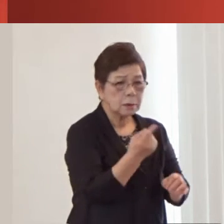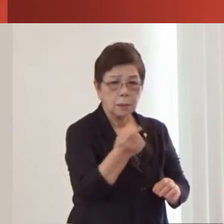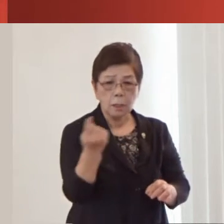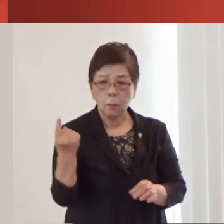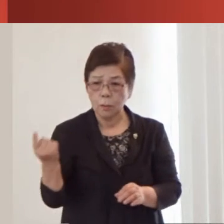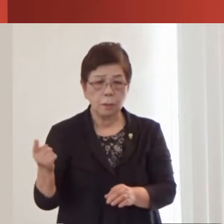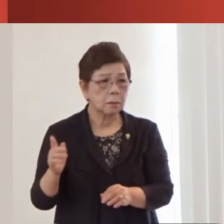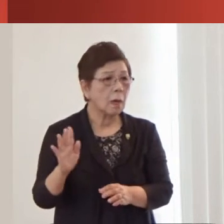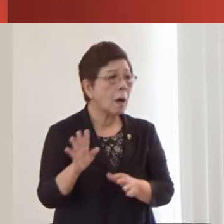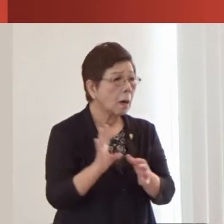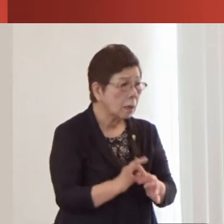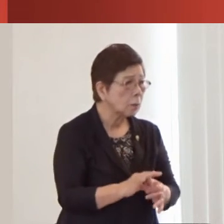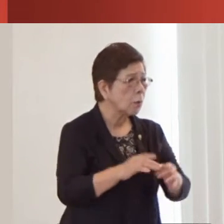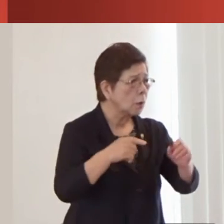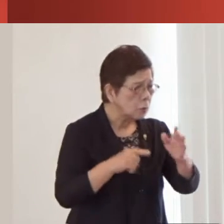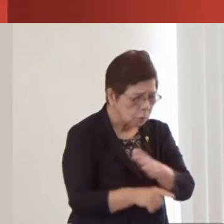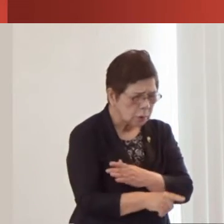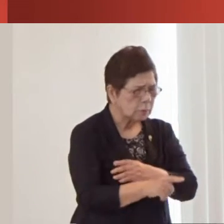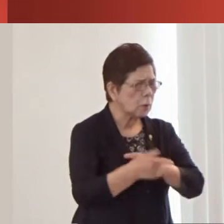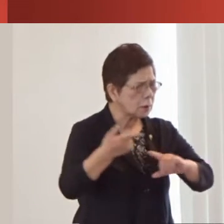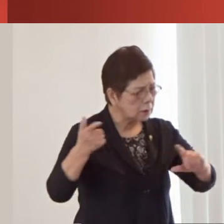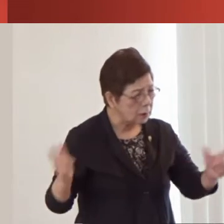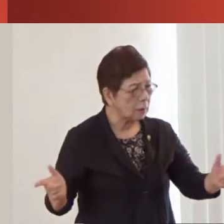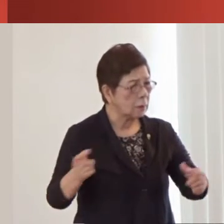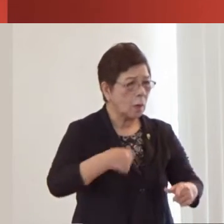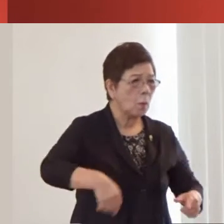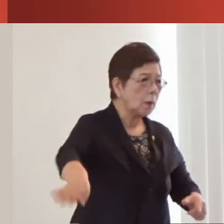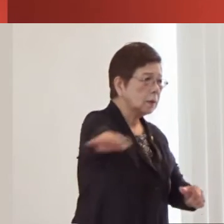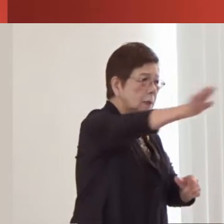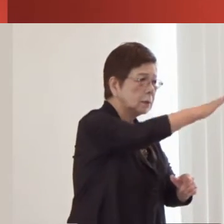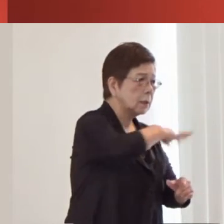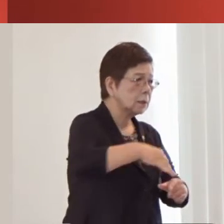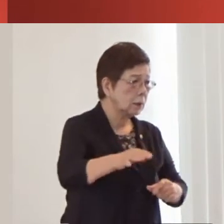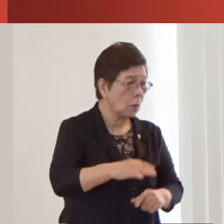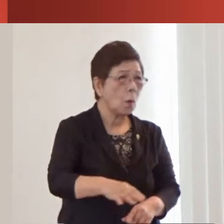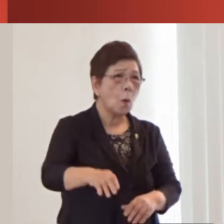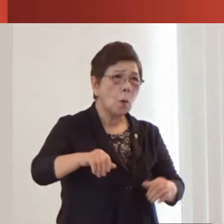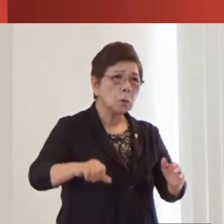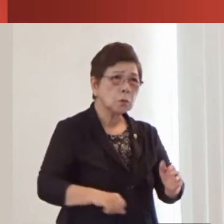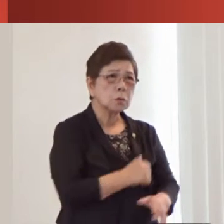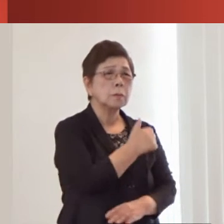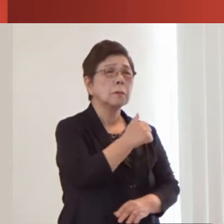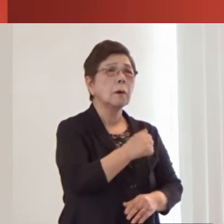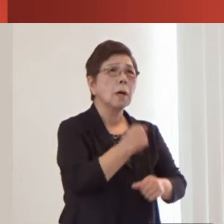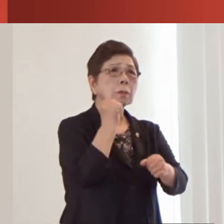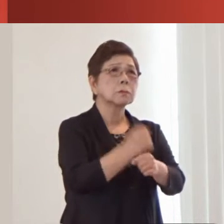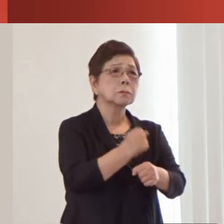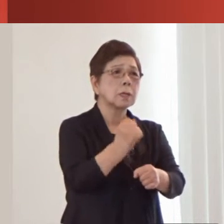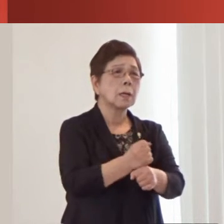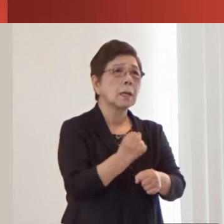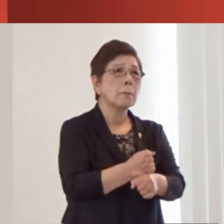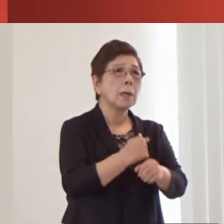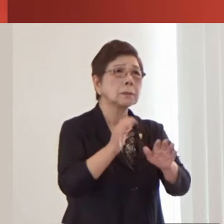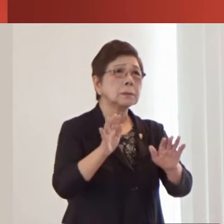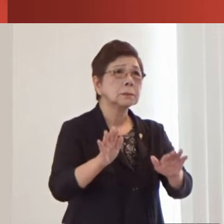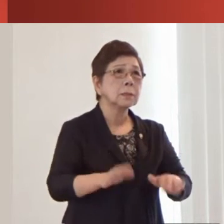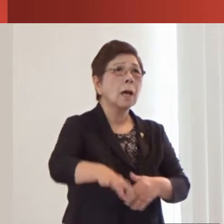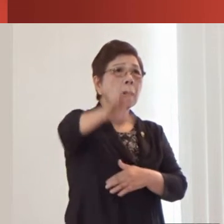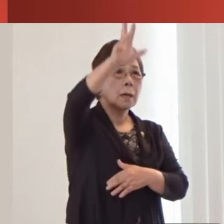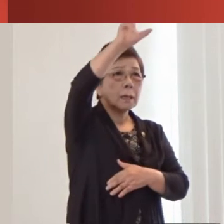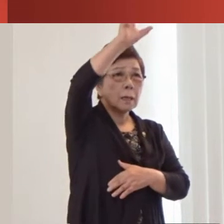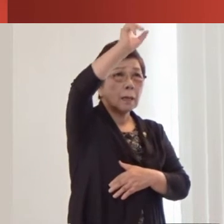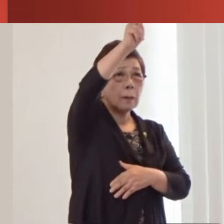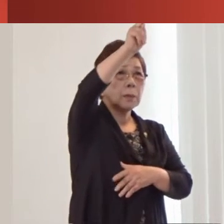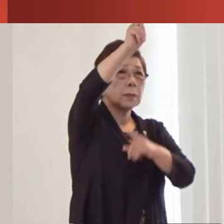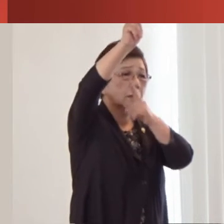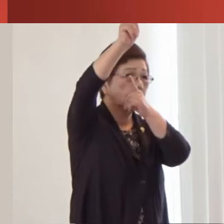れども、私たちの罪というのは創造主である神を神として認めず恐